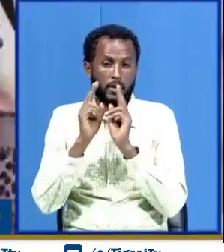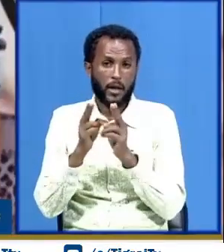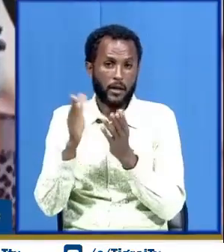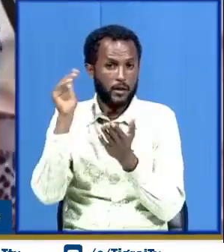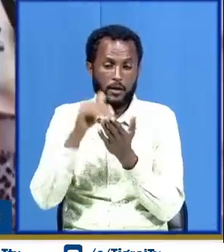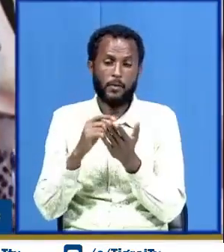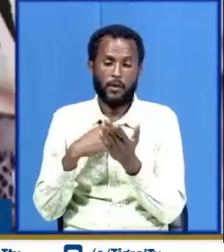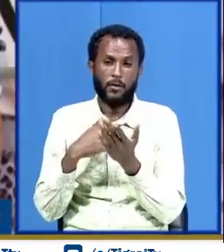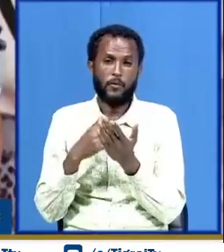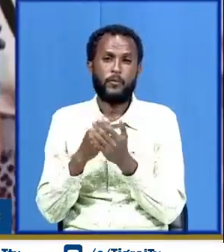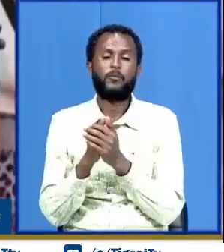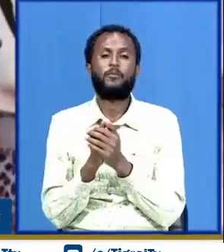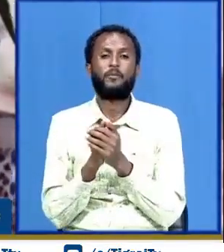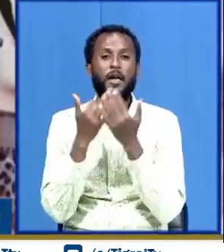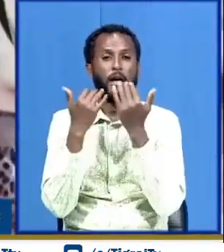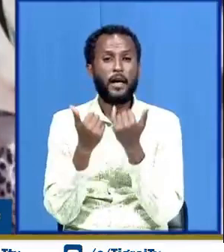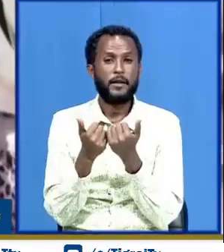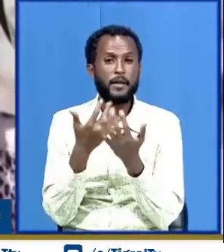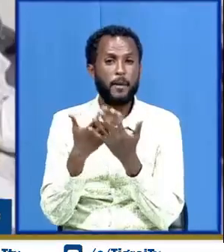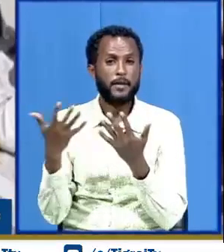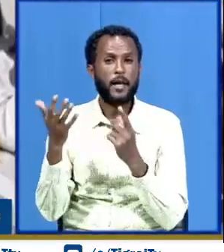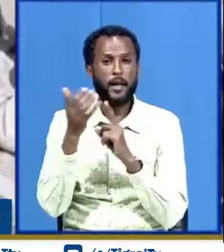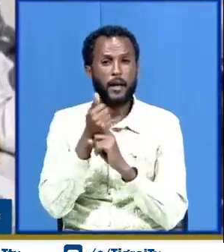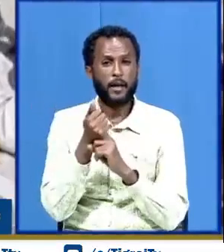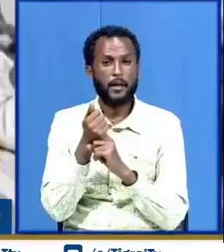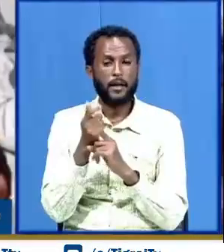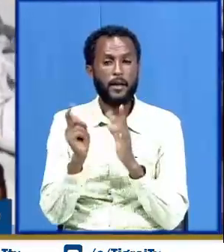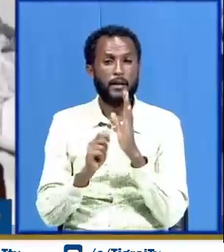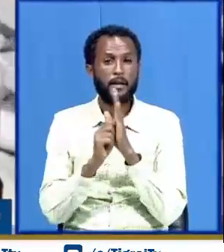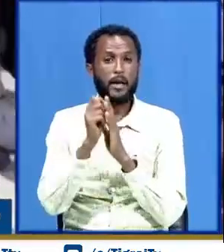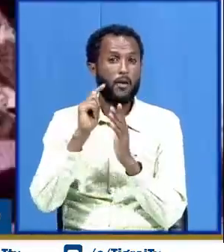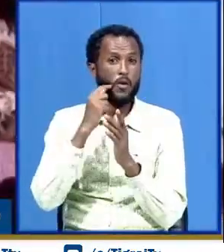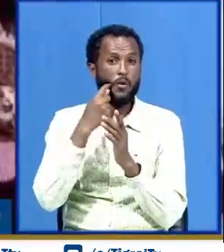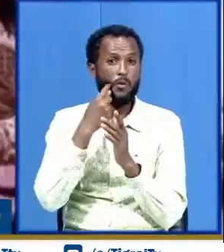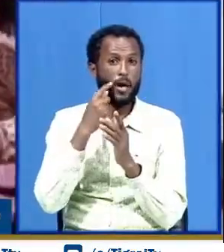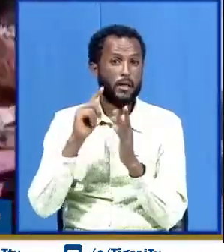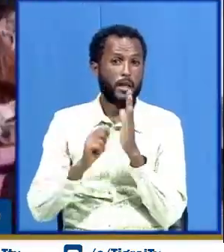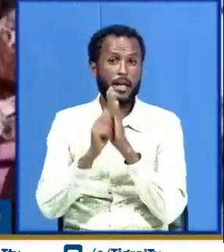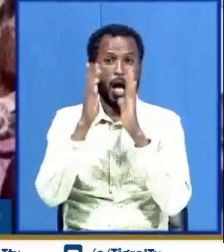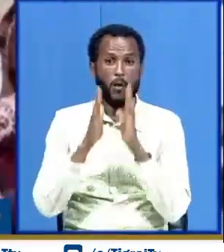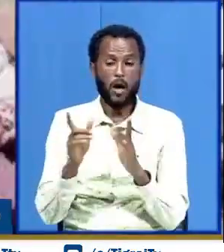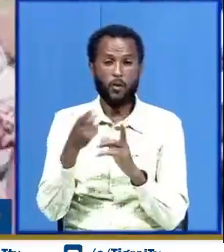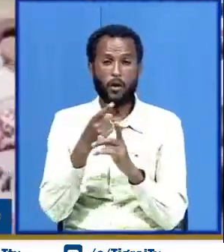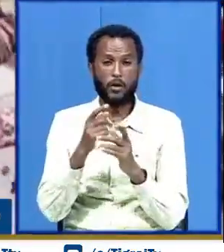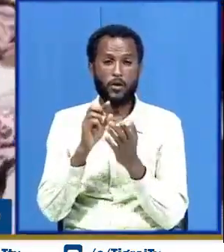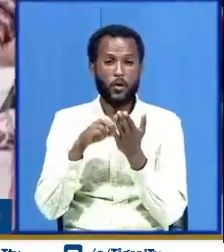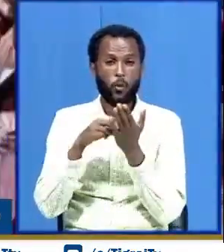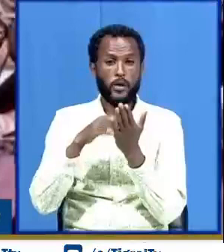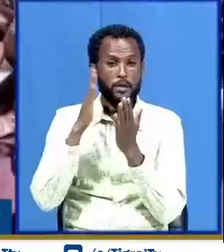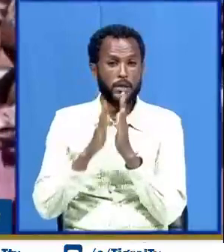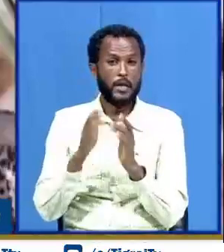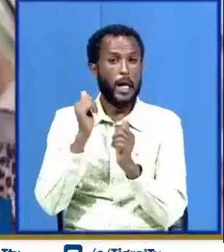ገለ ንብረት ኣብኡ ከዚ ማሳርያ ሕዘ ትግራዋይ ሽኳንዶ ትግራዋይ ኮይኑ ድቆፅሊ ታጥፍ እየ ስለ